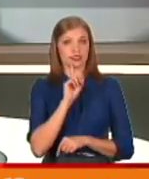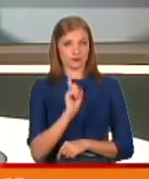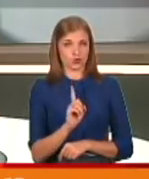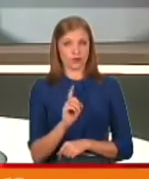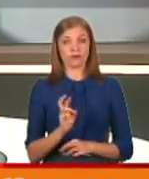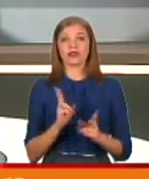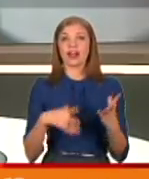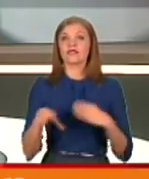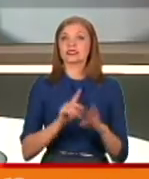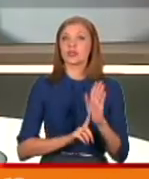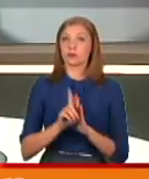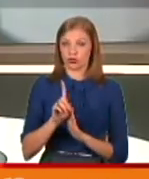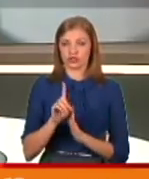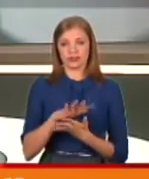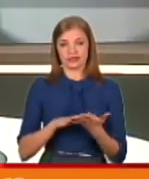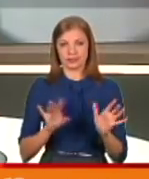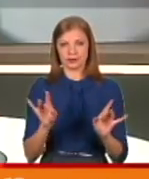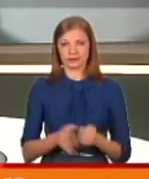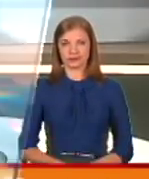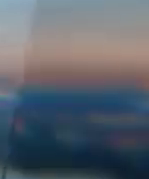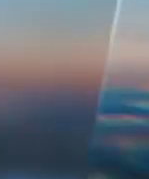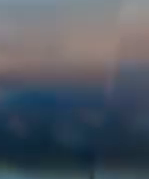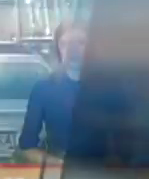тимчасово. То як усе починалося? Дмитро Литвиненко.